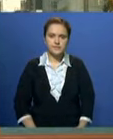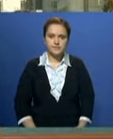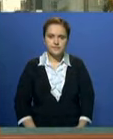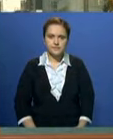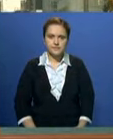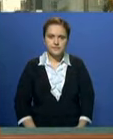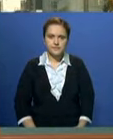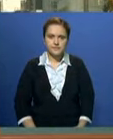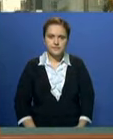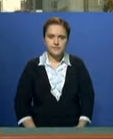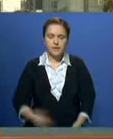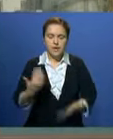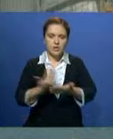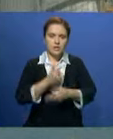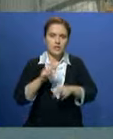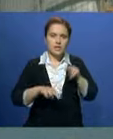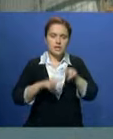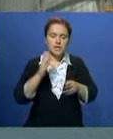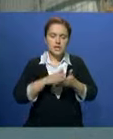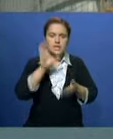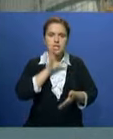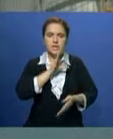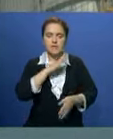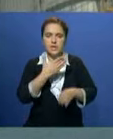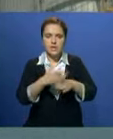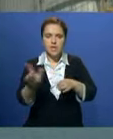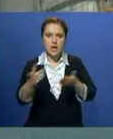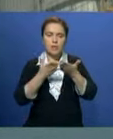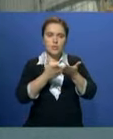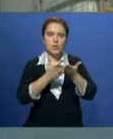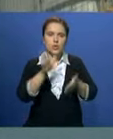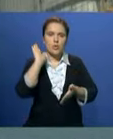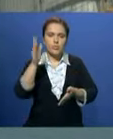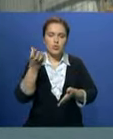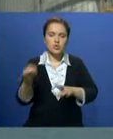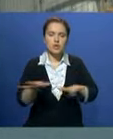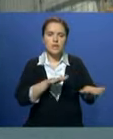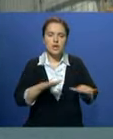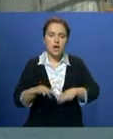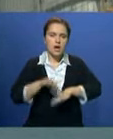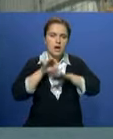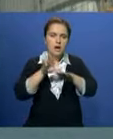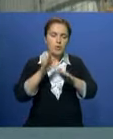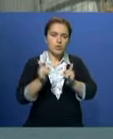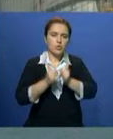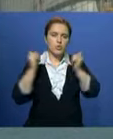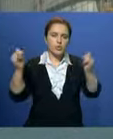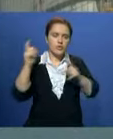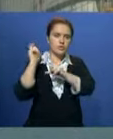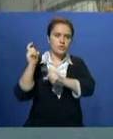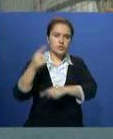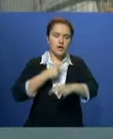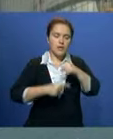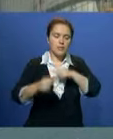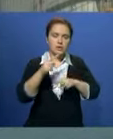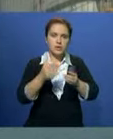сейчас ведется в северной части порта, проводятся в порту мероприятия, направленные на повышение грузооборота